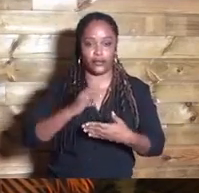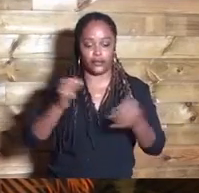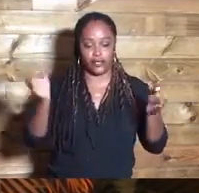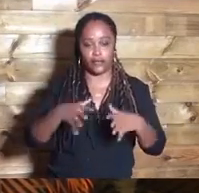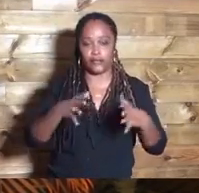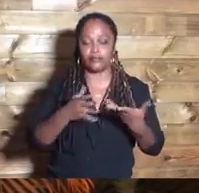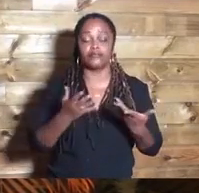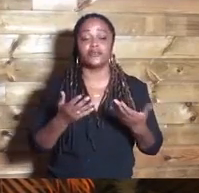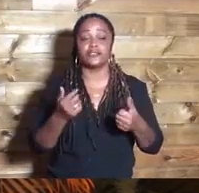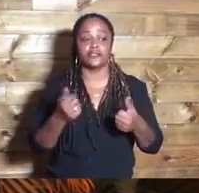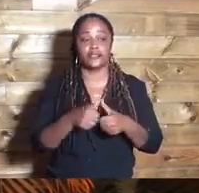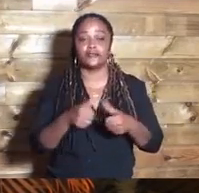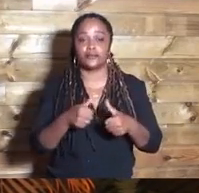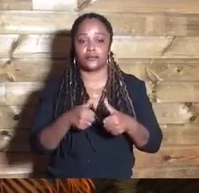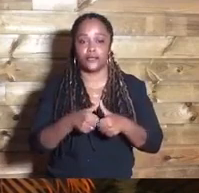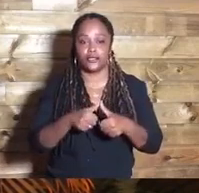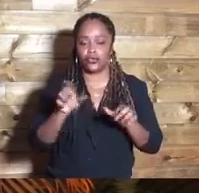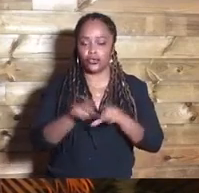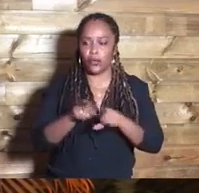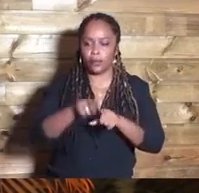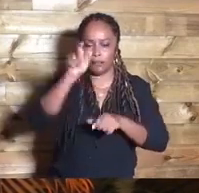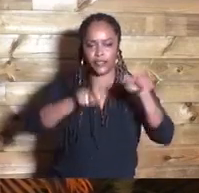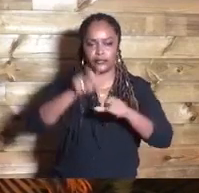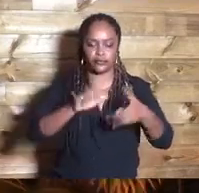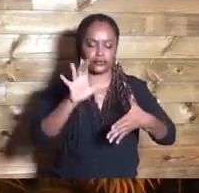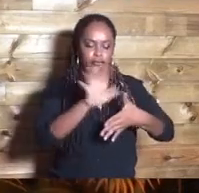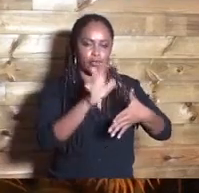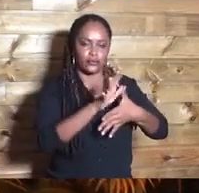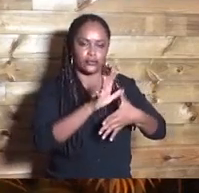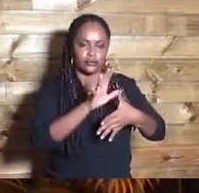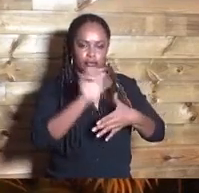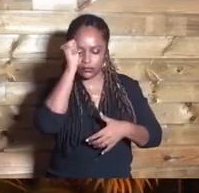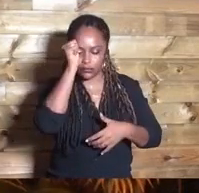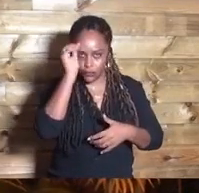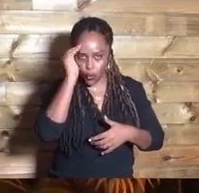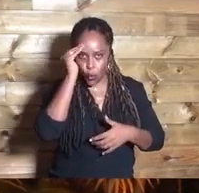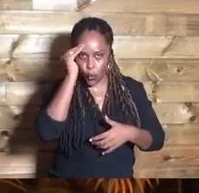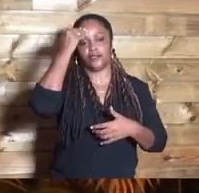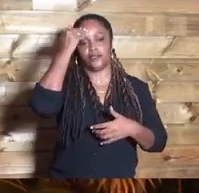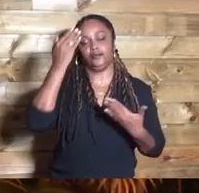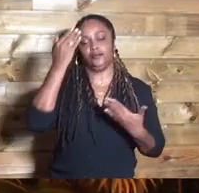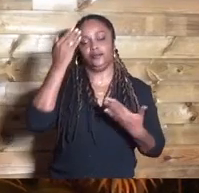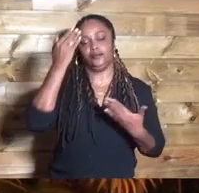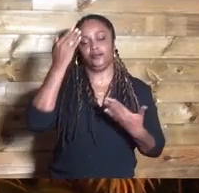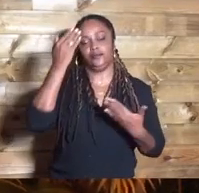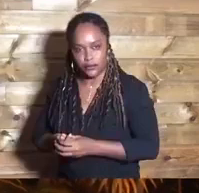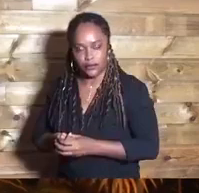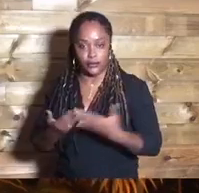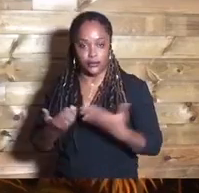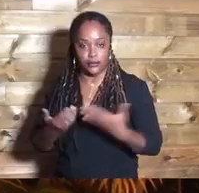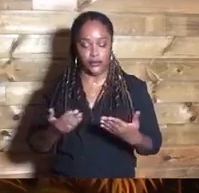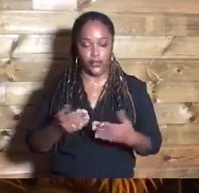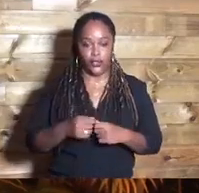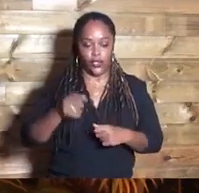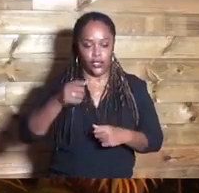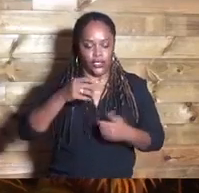appelé à la prise de conscience guadeloupéenne et des Guadeloupéens sur ce qu'ils sont. Mais pour aller plus loin, cette liste